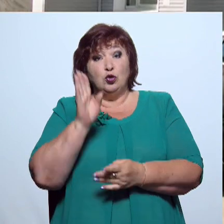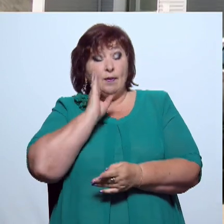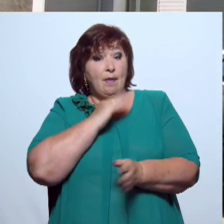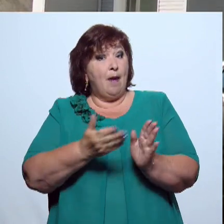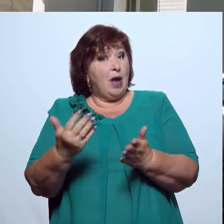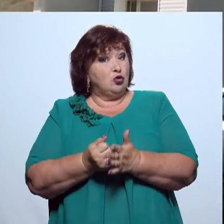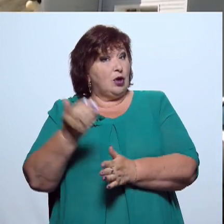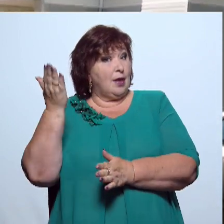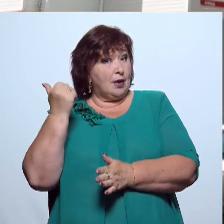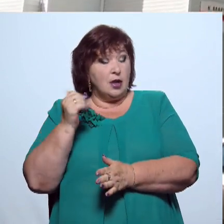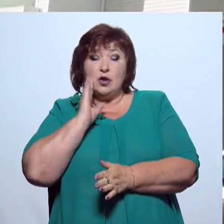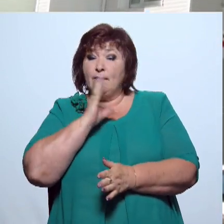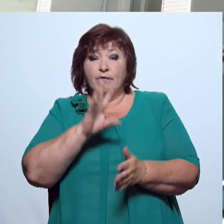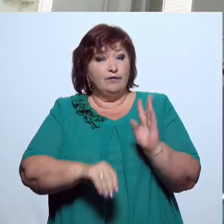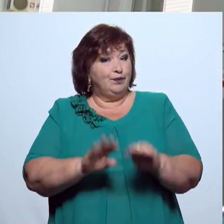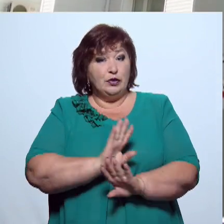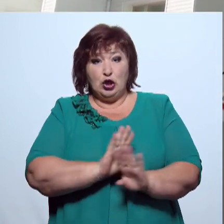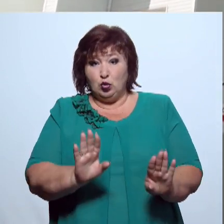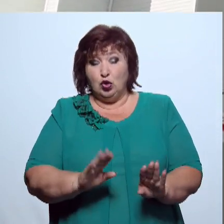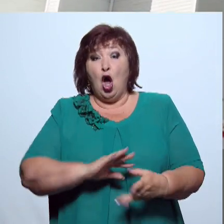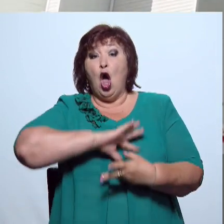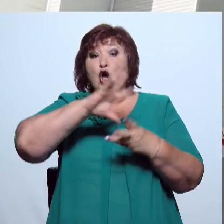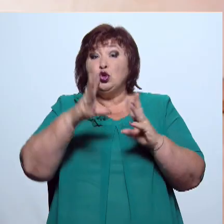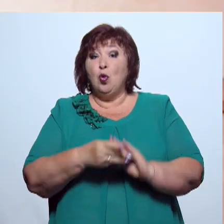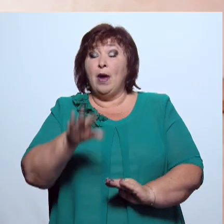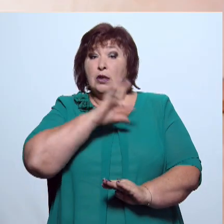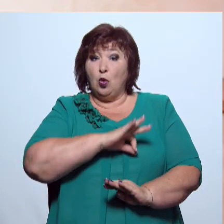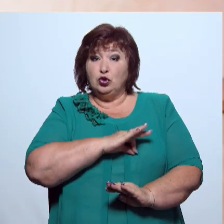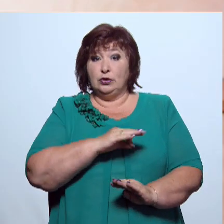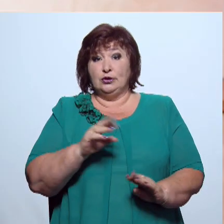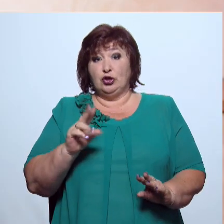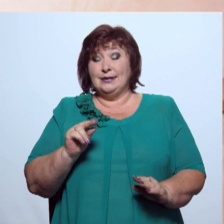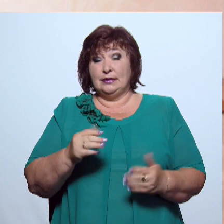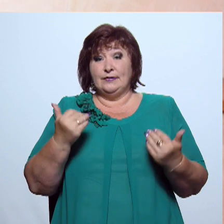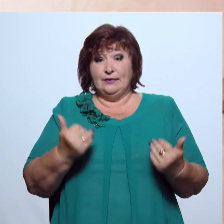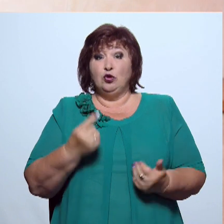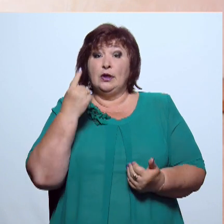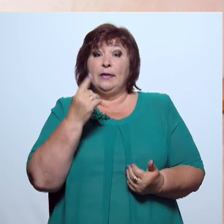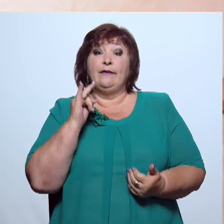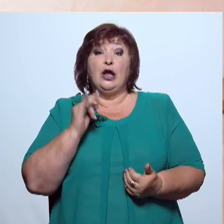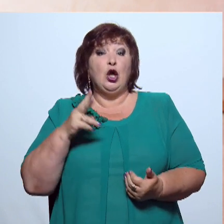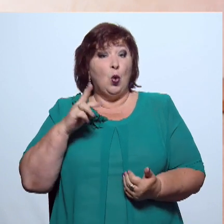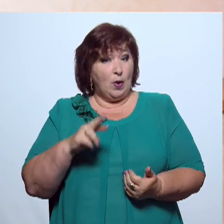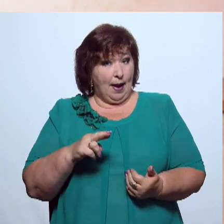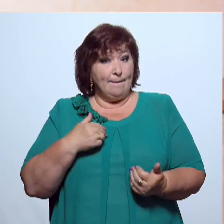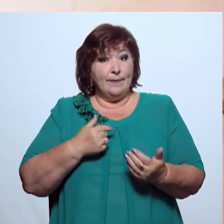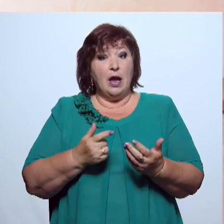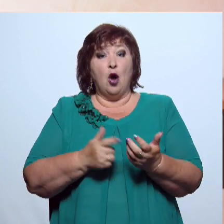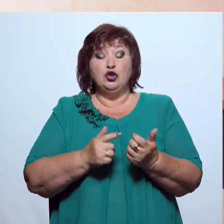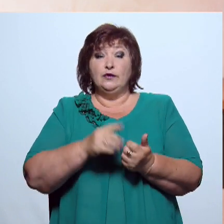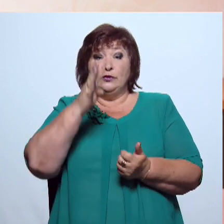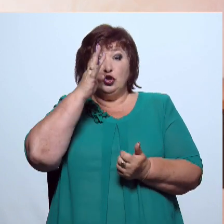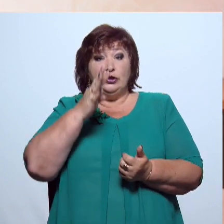получала ранее, в расчет не идут. Сумма дохода считается за год. Допустим, сегодня вот у нас 1 июля, мы отсчитываем